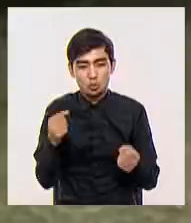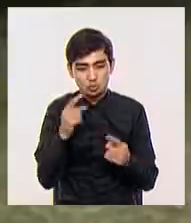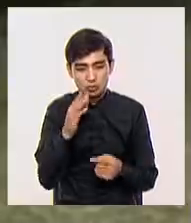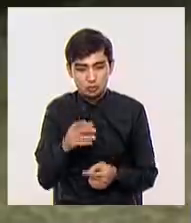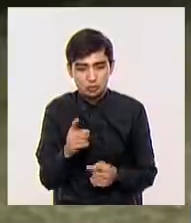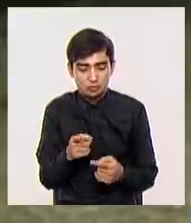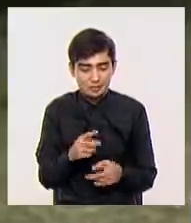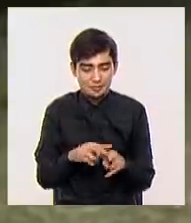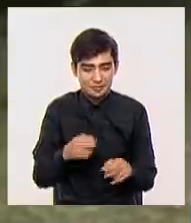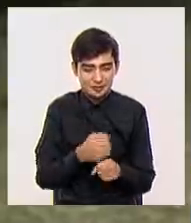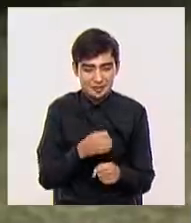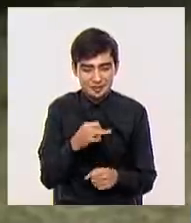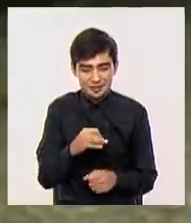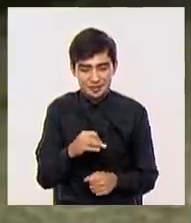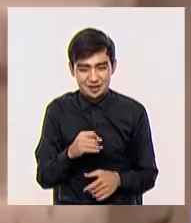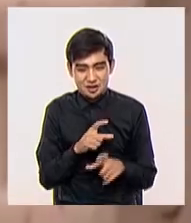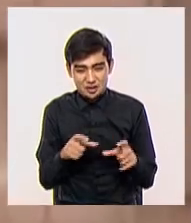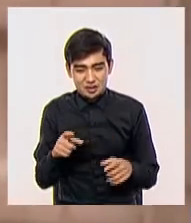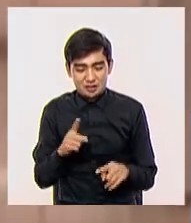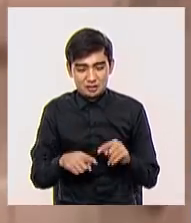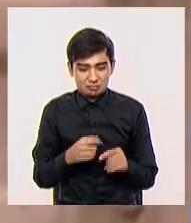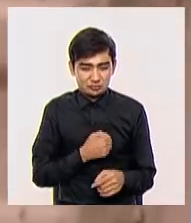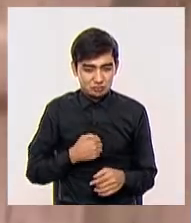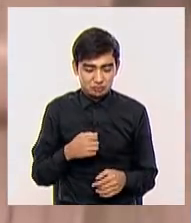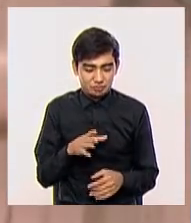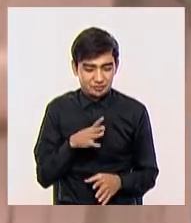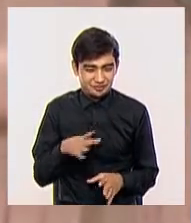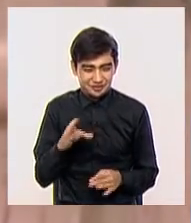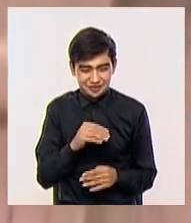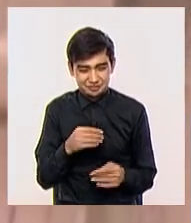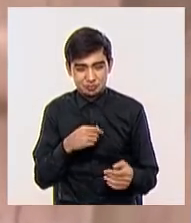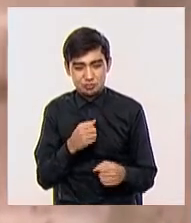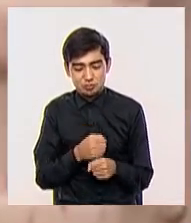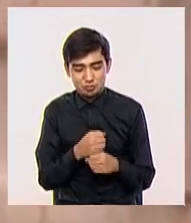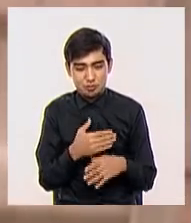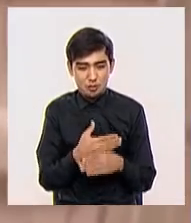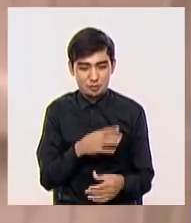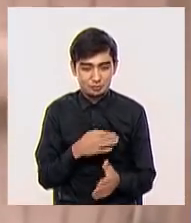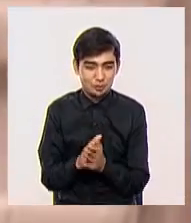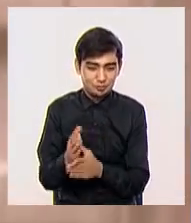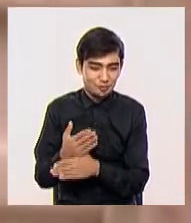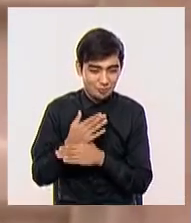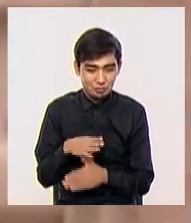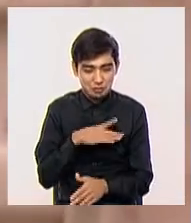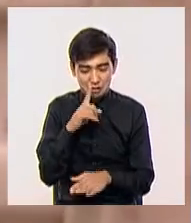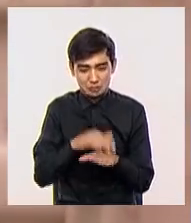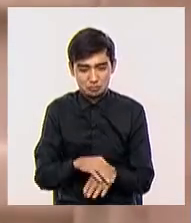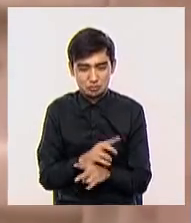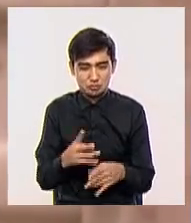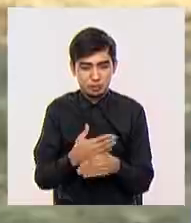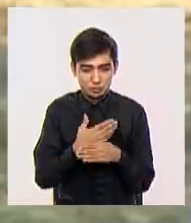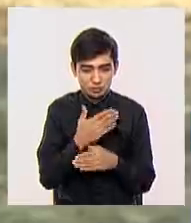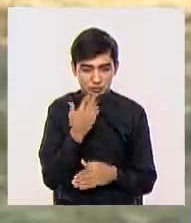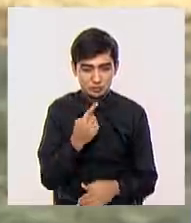боламыз. Еріктілер маңғыстаулық атқамінерлерге де ренжулі. Жиналған мал азығын тасымалдауға қол үшін беруді сұрағанымызда әкімдік өкілдері көмектеспеді,